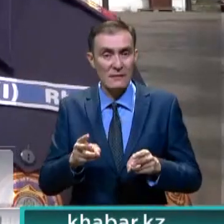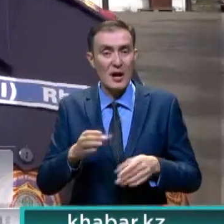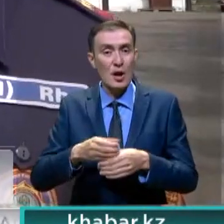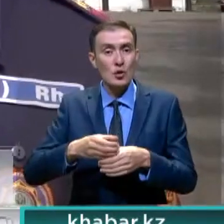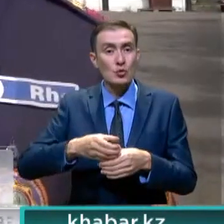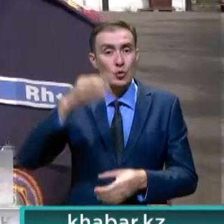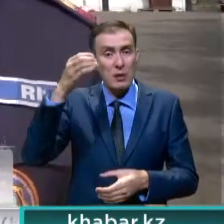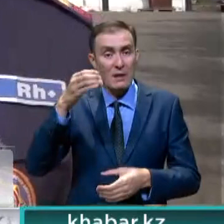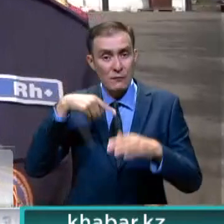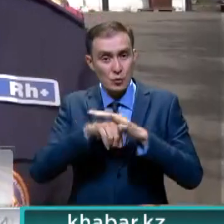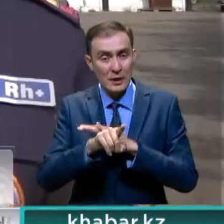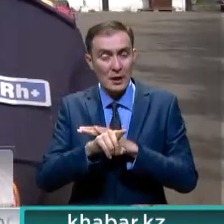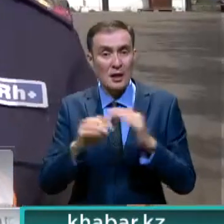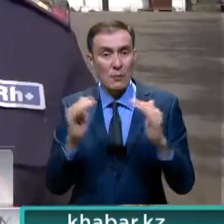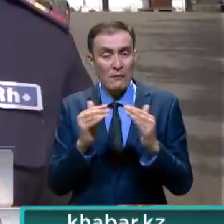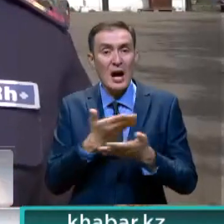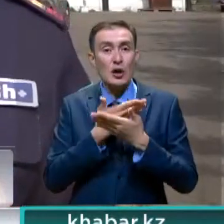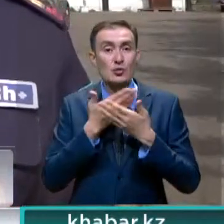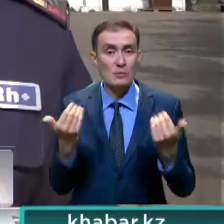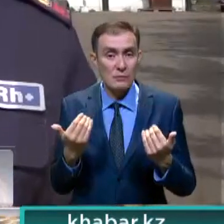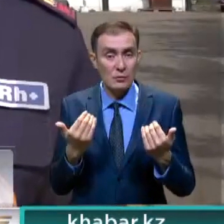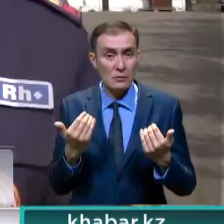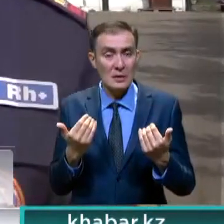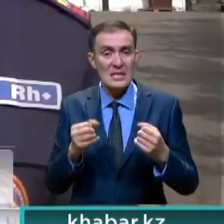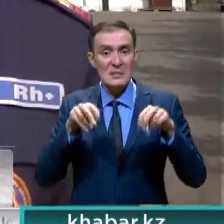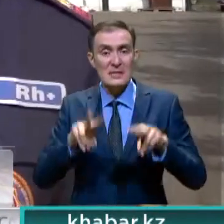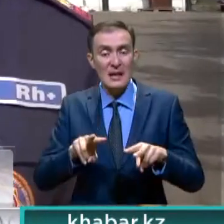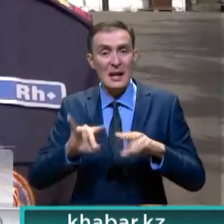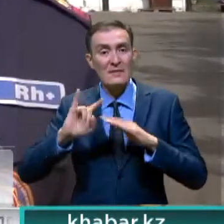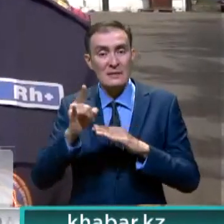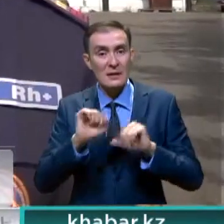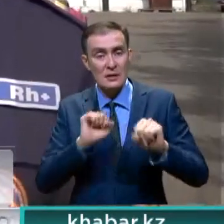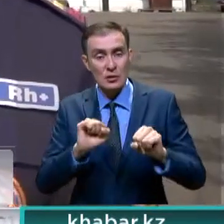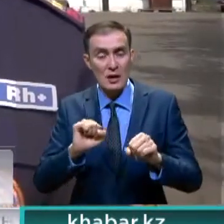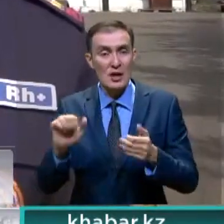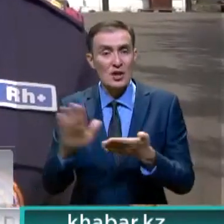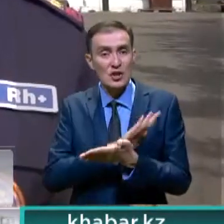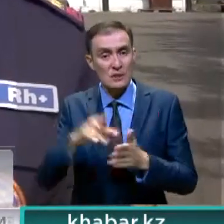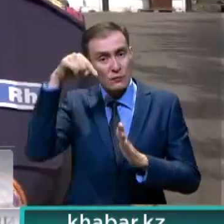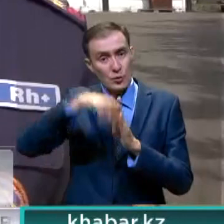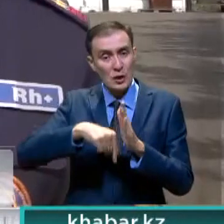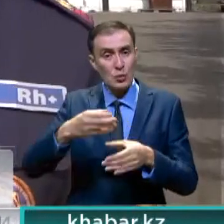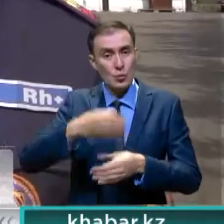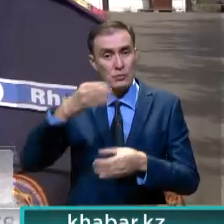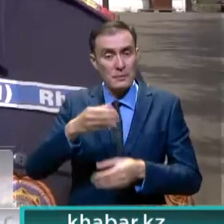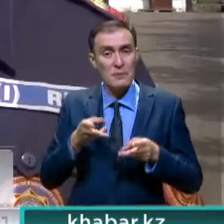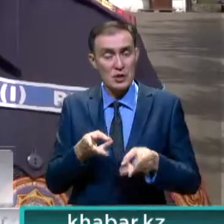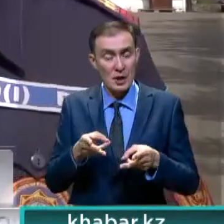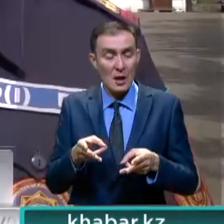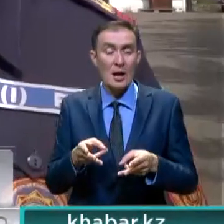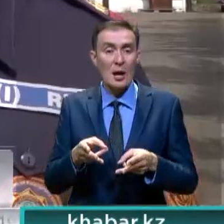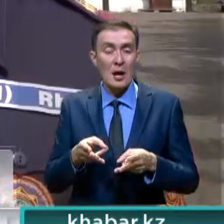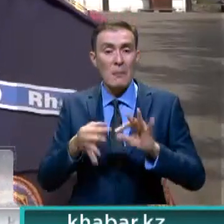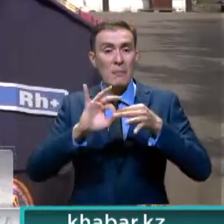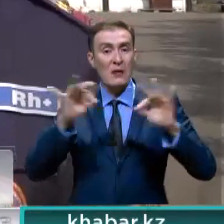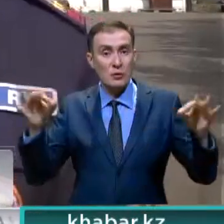каналов данных жилых домов отсутствовало отверстие для периодической чистки дымохода печей. Проводка